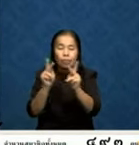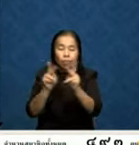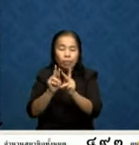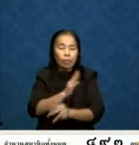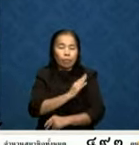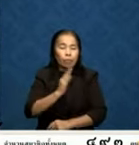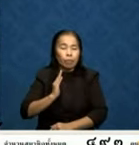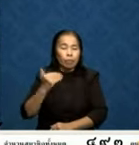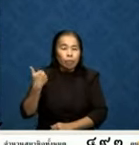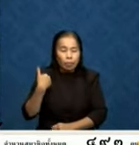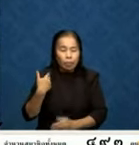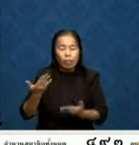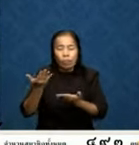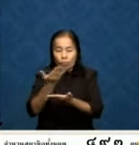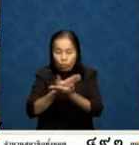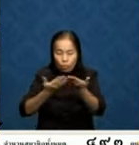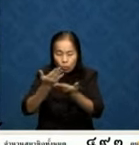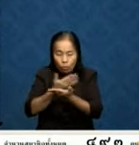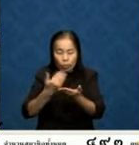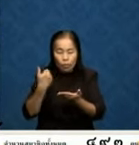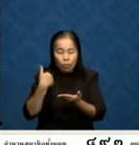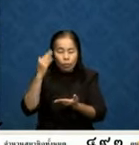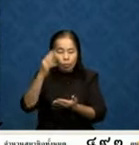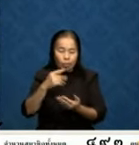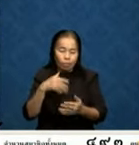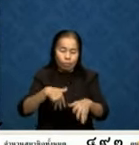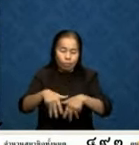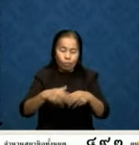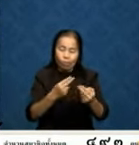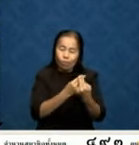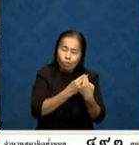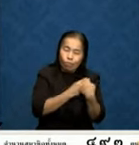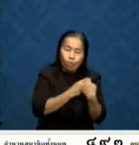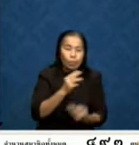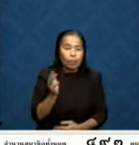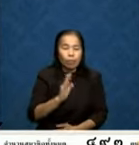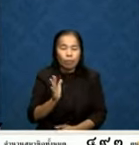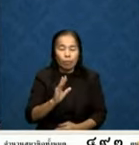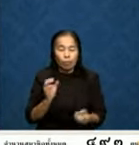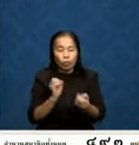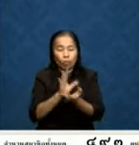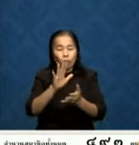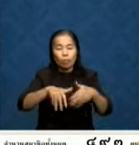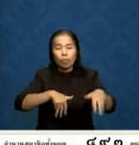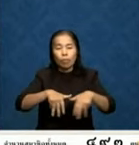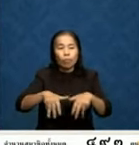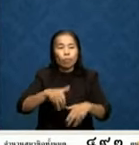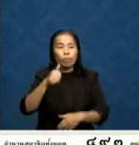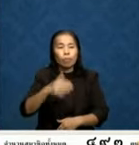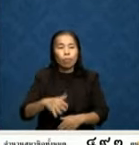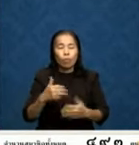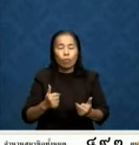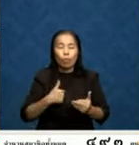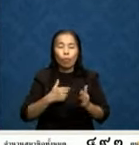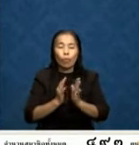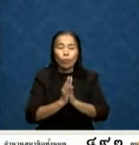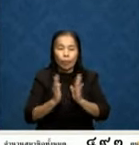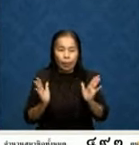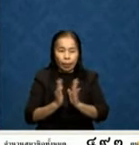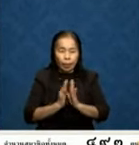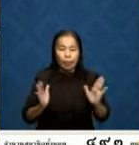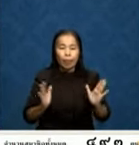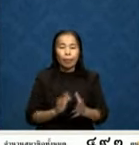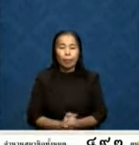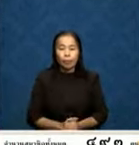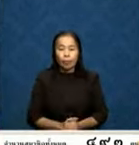วก็จะได้ลดภาระนะครับผลกระทบกับพี่น้องประชาชนต่อไปนะครับต้องขอบพระคุณท่านมากครับขอบคุณครับท่